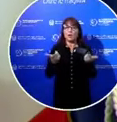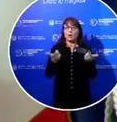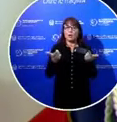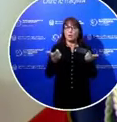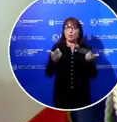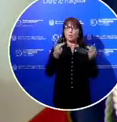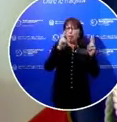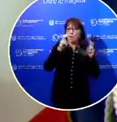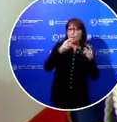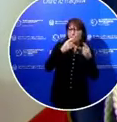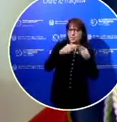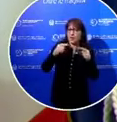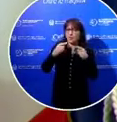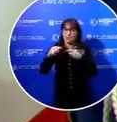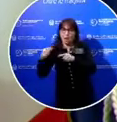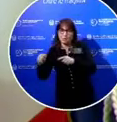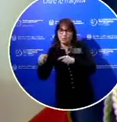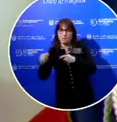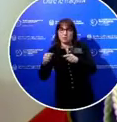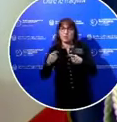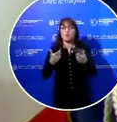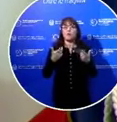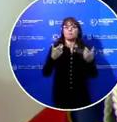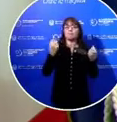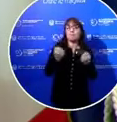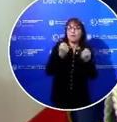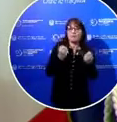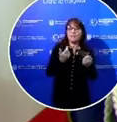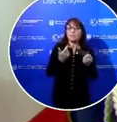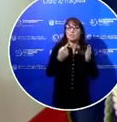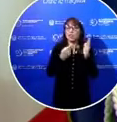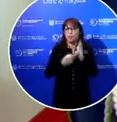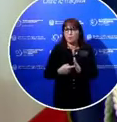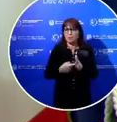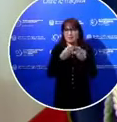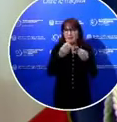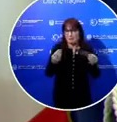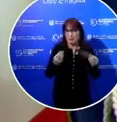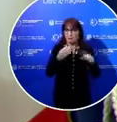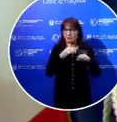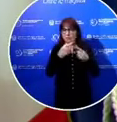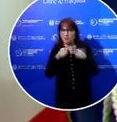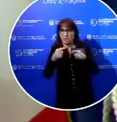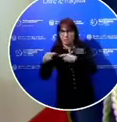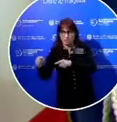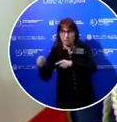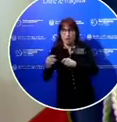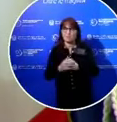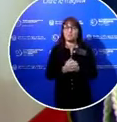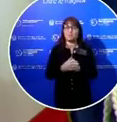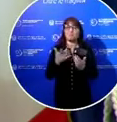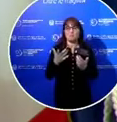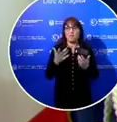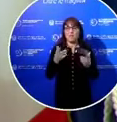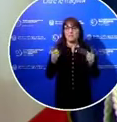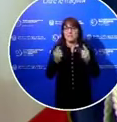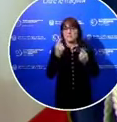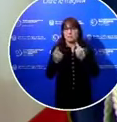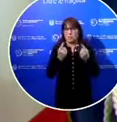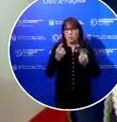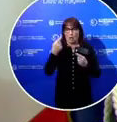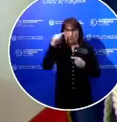alle molteplici possibili manifestazioni della dipendenza. Esse mettono in luce, pur nella drammaticità delle